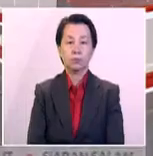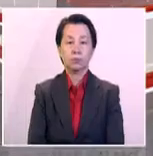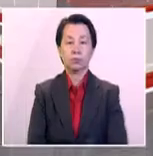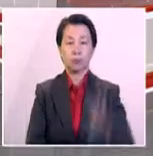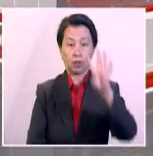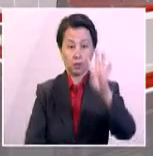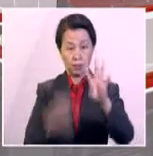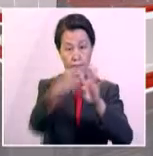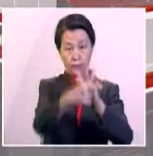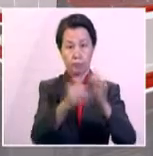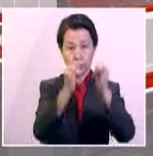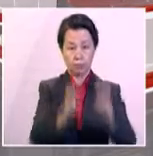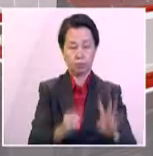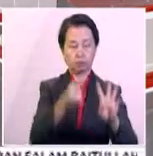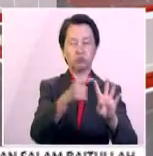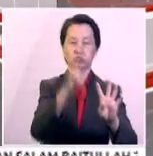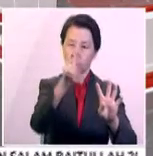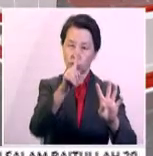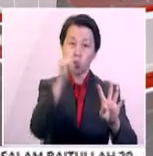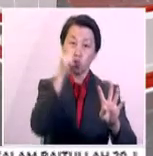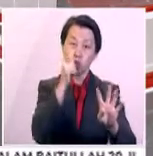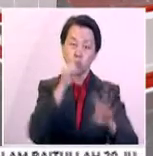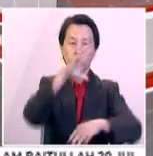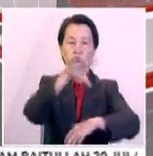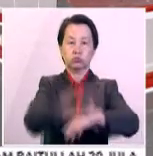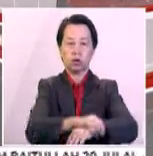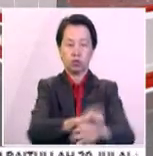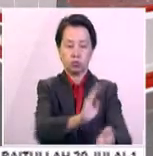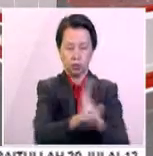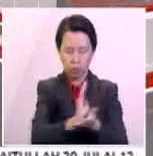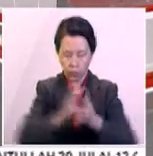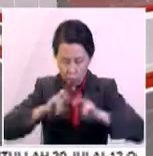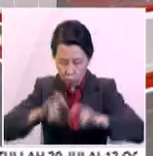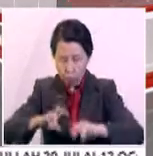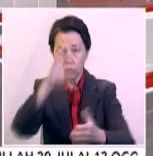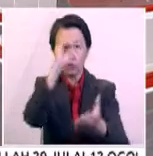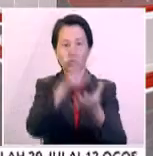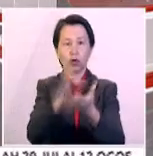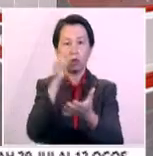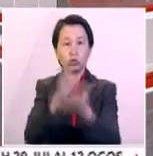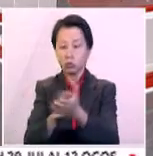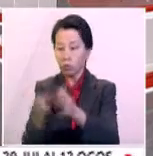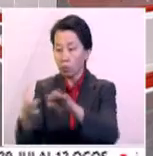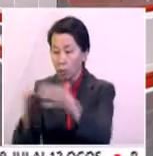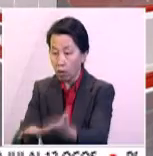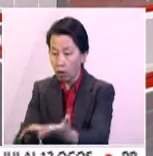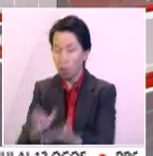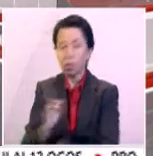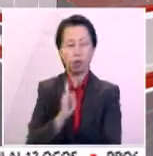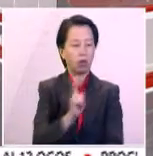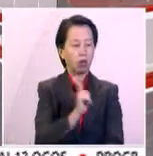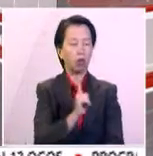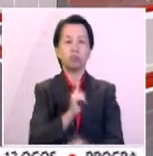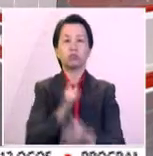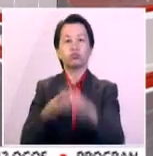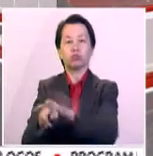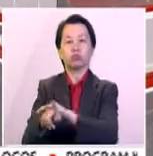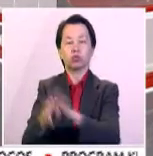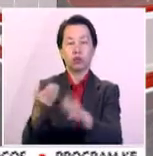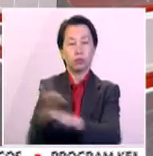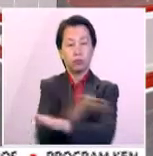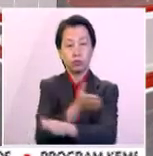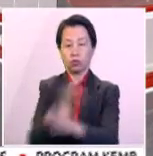Empat individu termasuk seorang wanita ditahan bagi membantu siasatan kes suami isteri mati disyaki dibunuh sebelum rumah